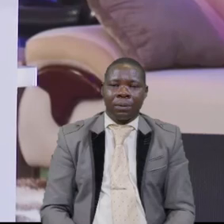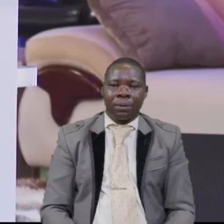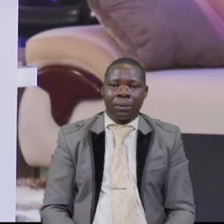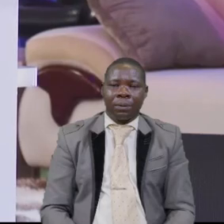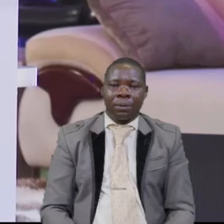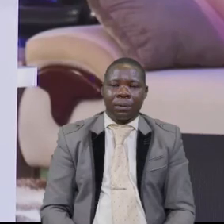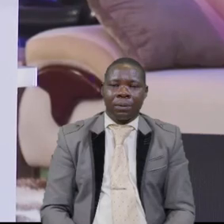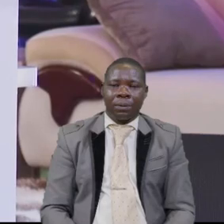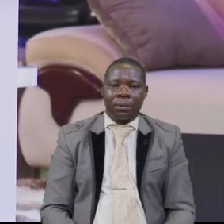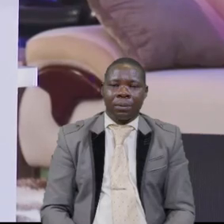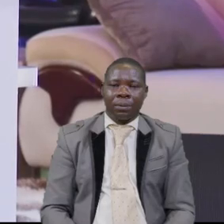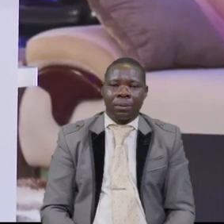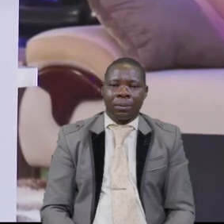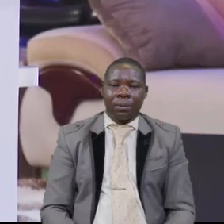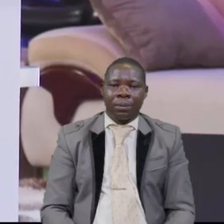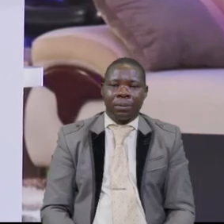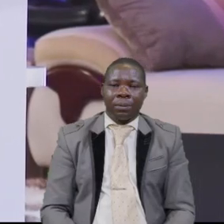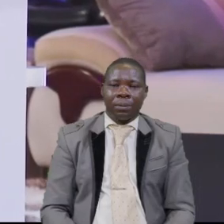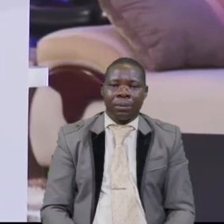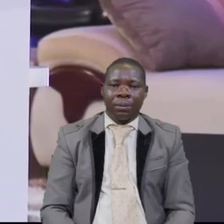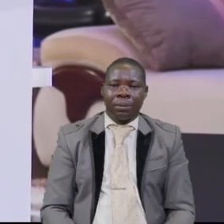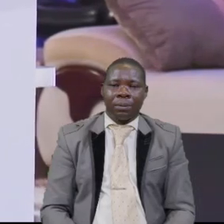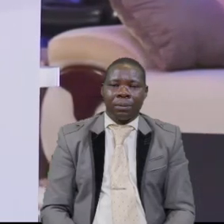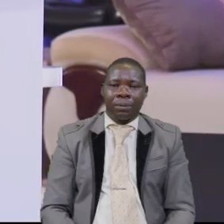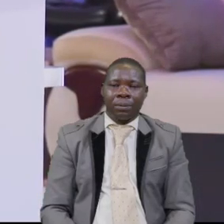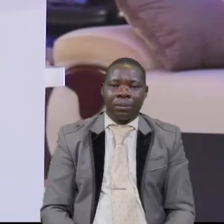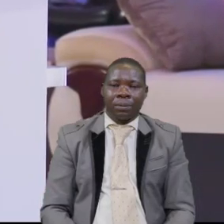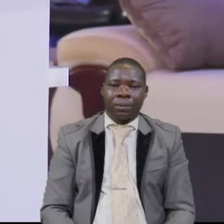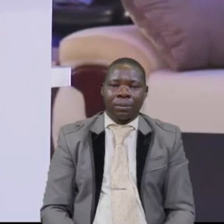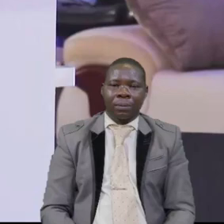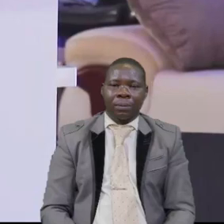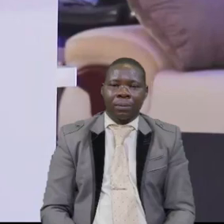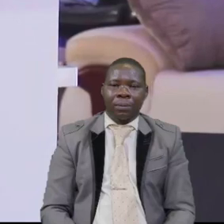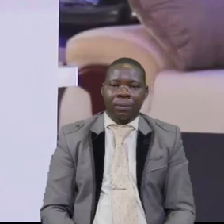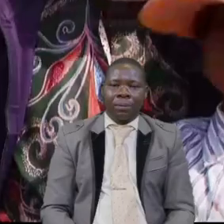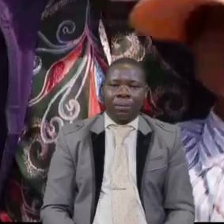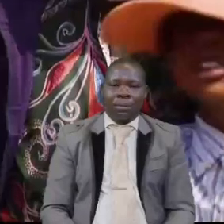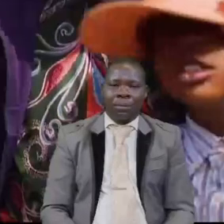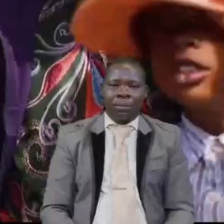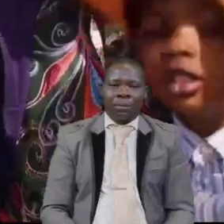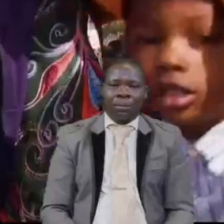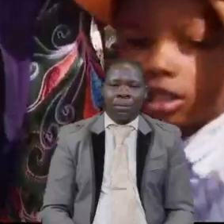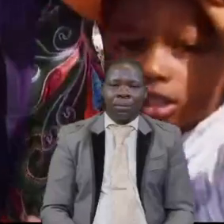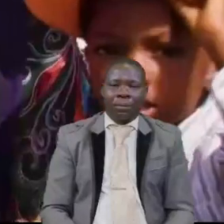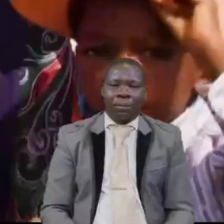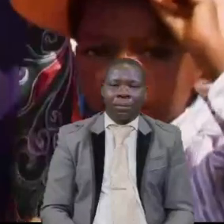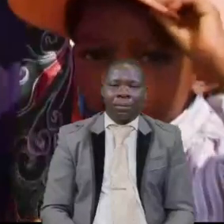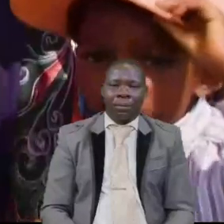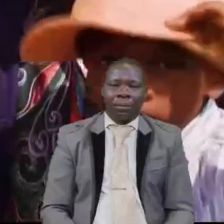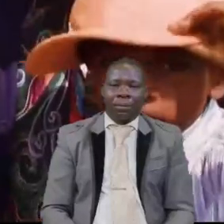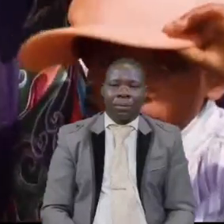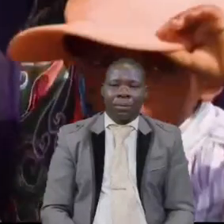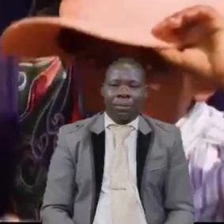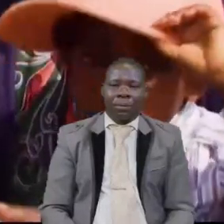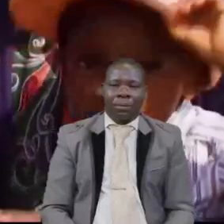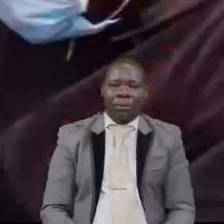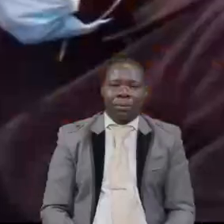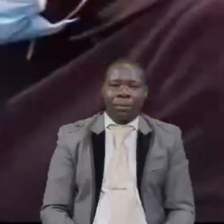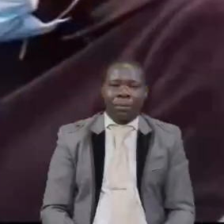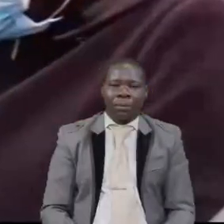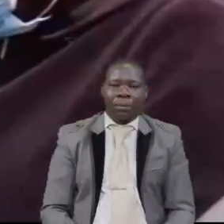nous portons le regard sur le Seigneur et nous réclamons les promesses de Dieu, le Seigneur va renouveler ta force. Il va redonner